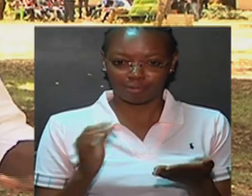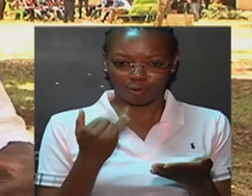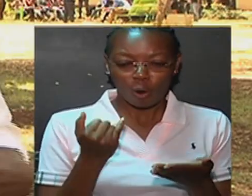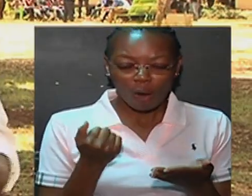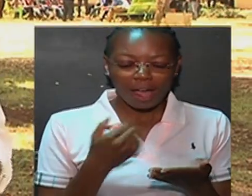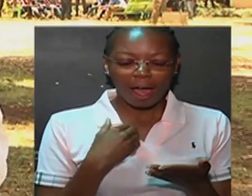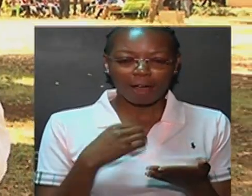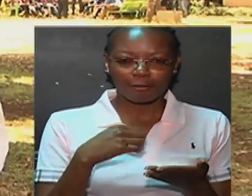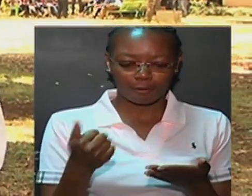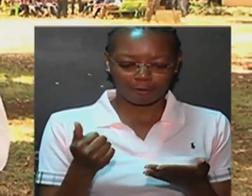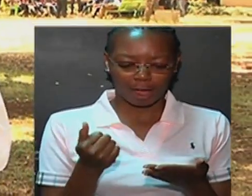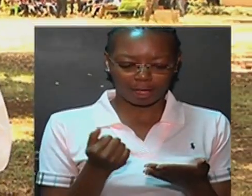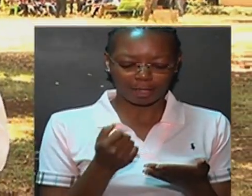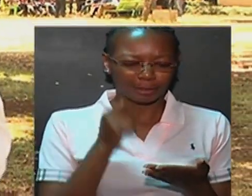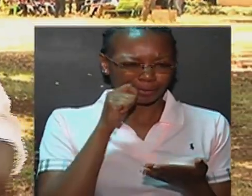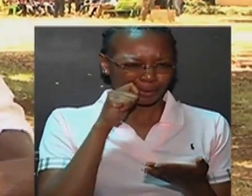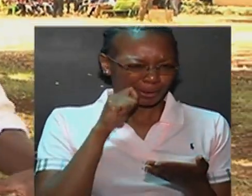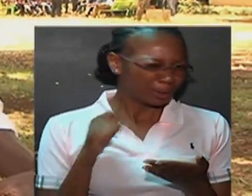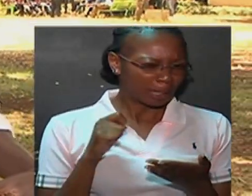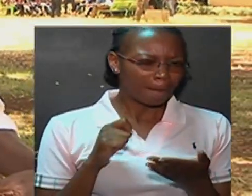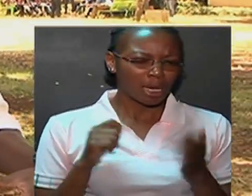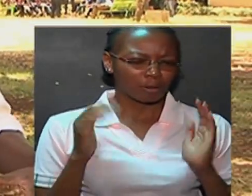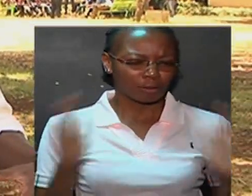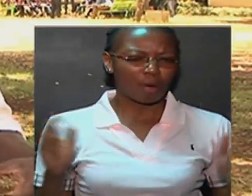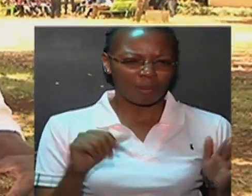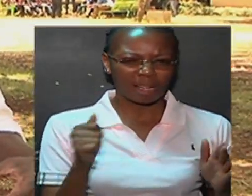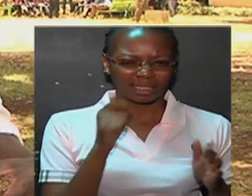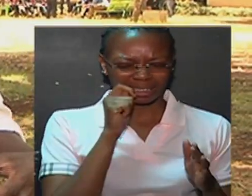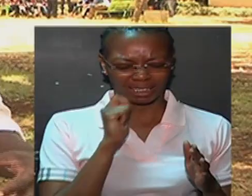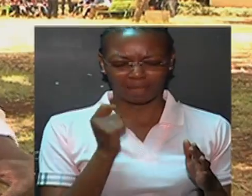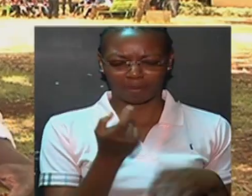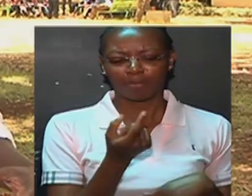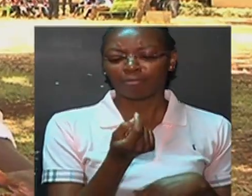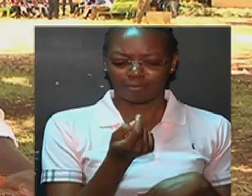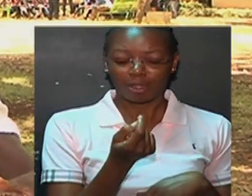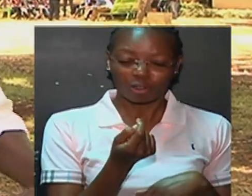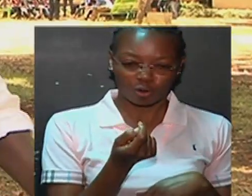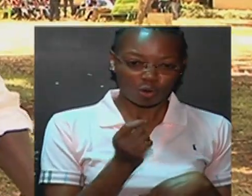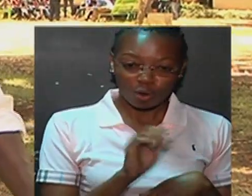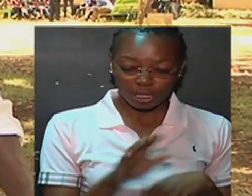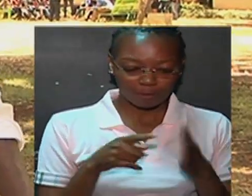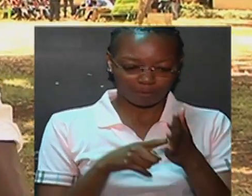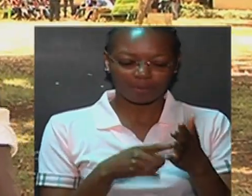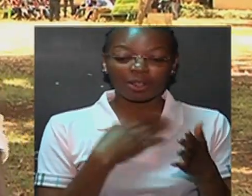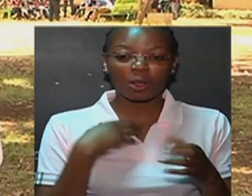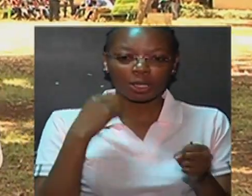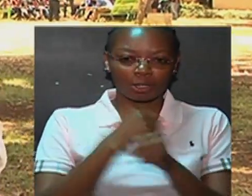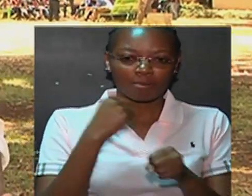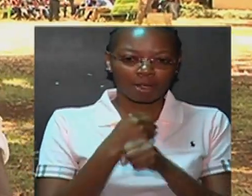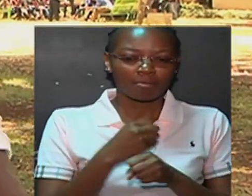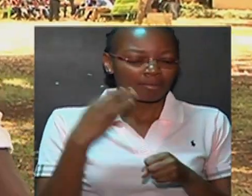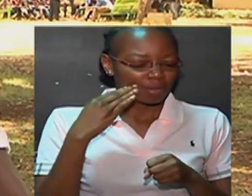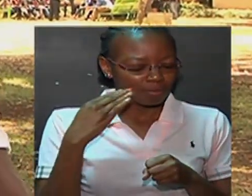nyingi. Kuna sehemu zingine haina nyama nyingi. Sasa sehemu zile kama unataka kutengeneza kama meatloaf, tunatumia sana sana nyama